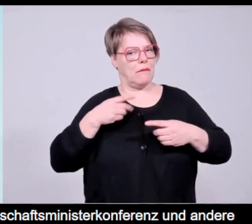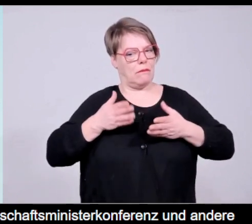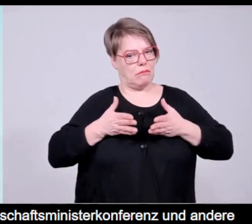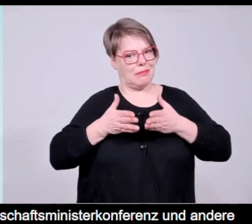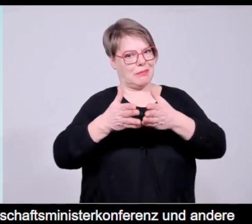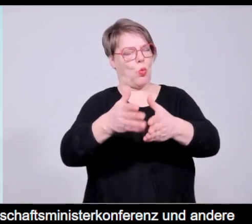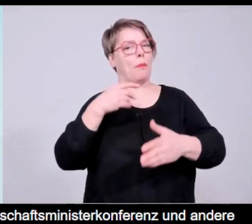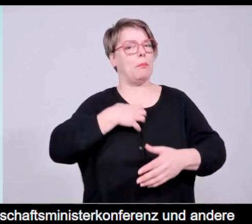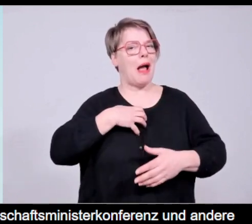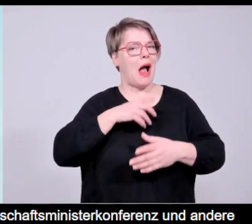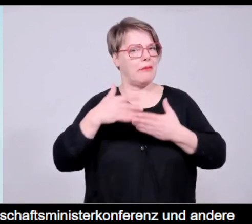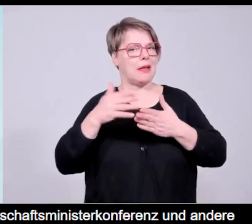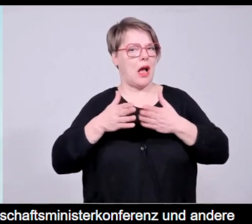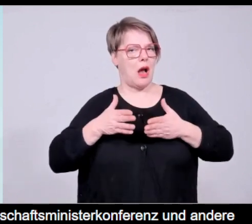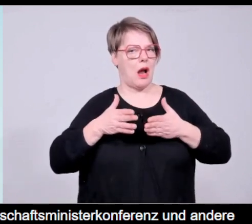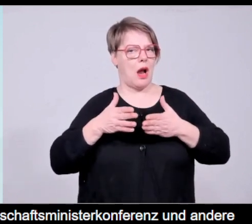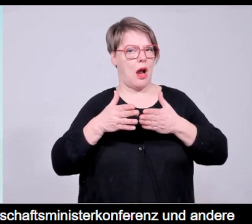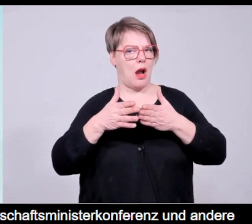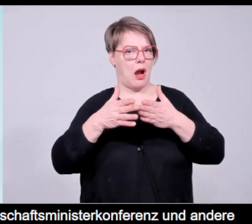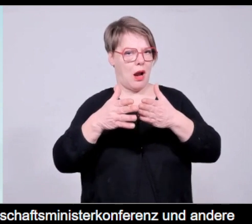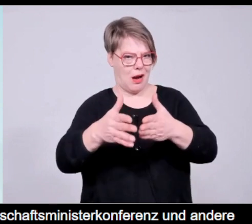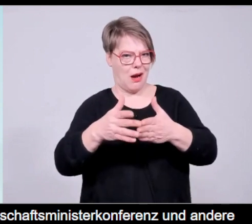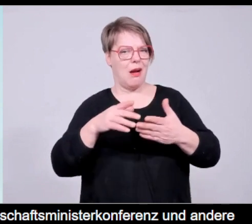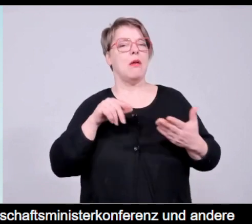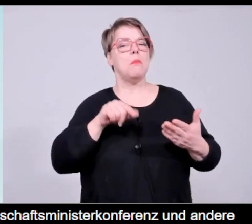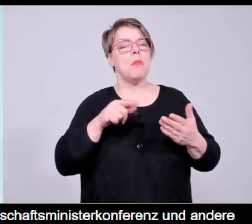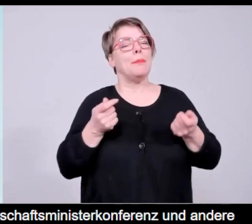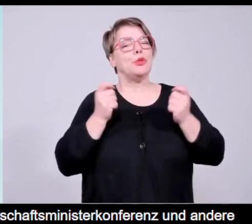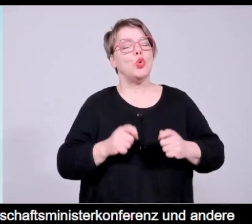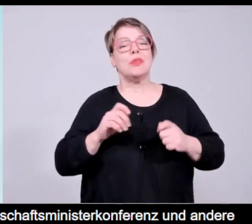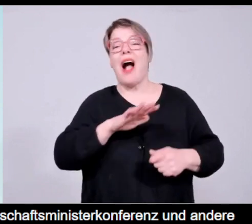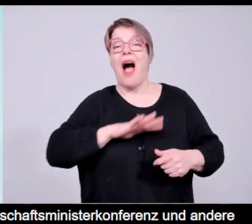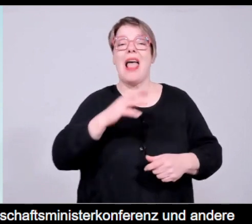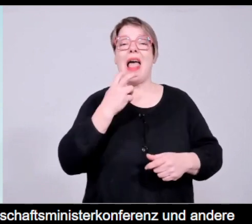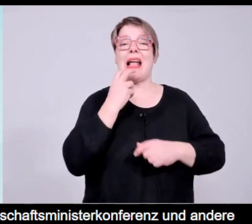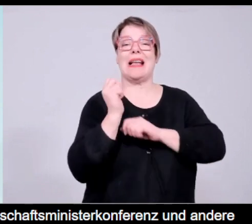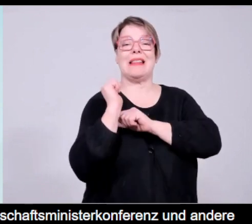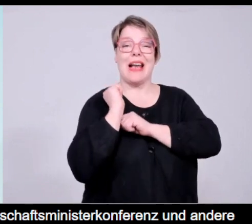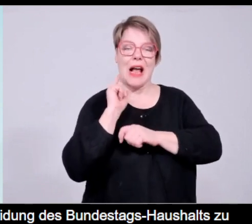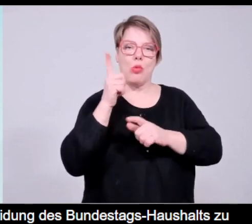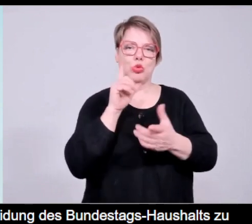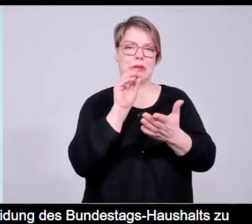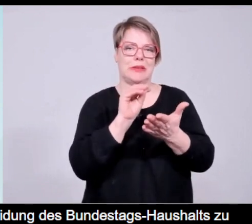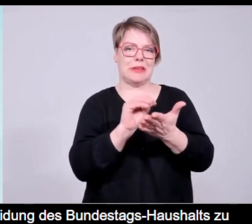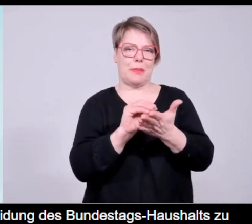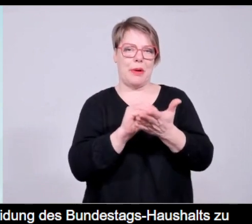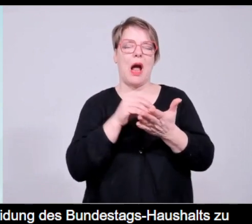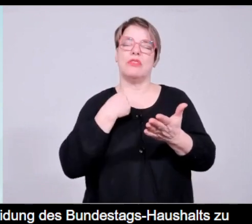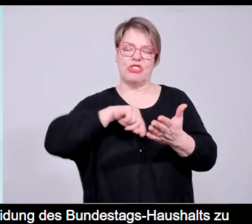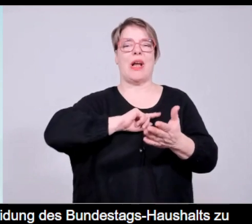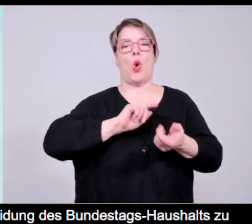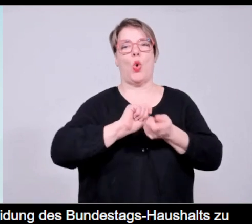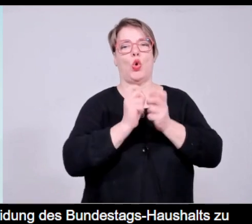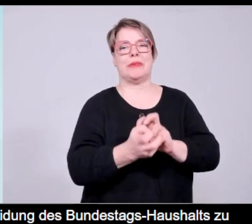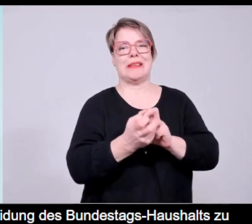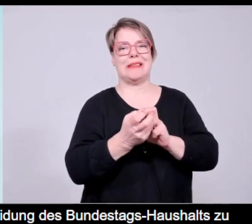Verschiebt sich jetzt etwas, weil die Dinge wieder umprogrammiert werden müssen, weil die Verwaltungsvereinbarung logischerweise zwischen Ländern und